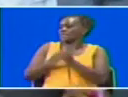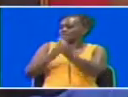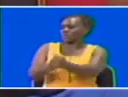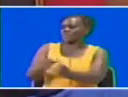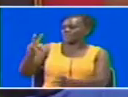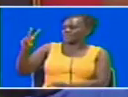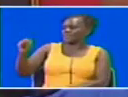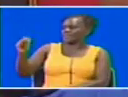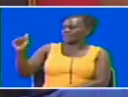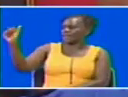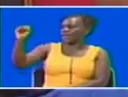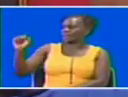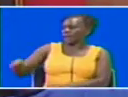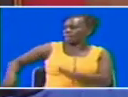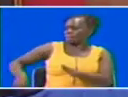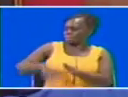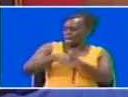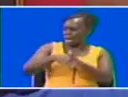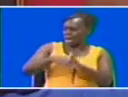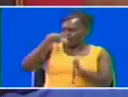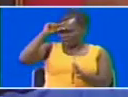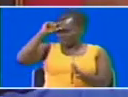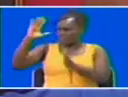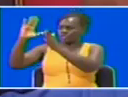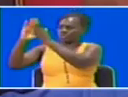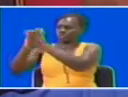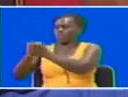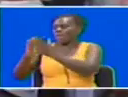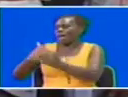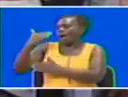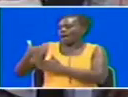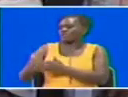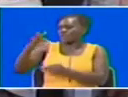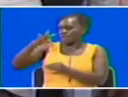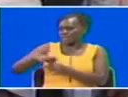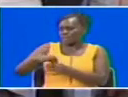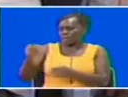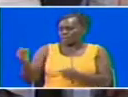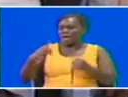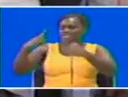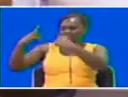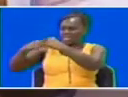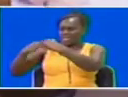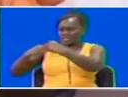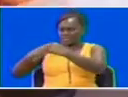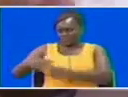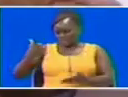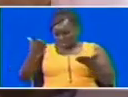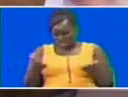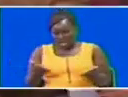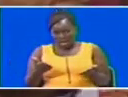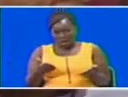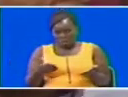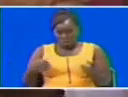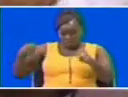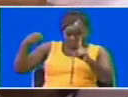wa NASA kuiondoa serikali ya Jubilee mamlakani baada ya uchaguzi mkuu wa Agosti tarehe 8. Unajua sasa